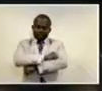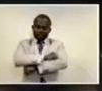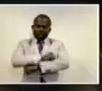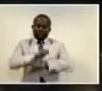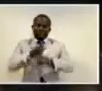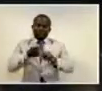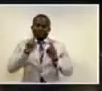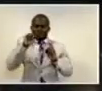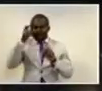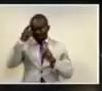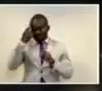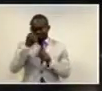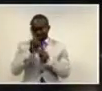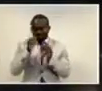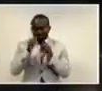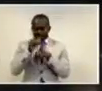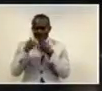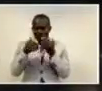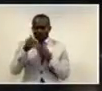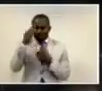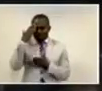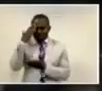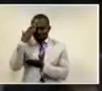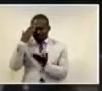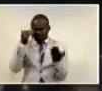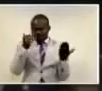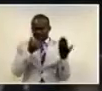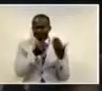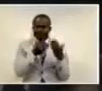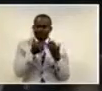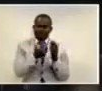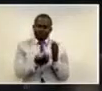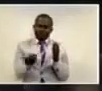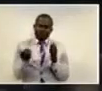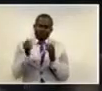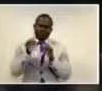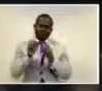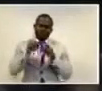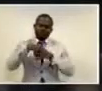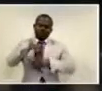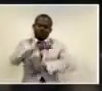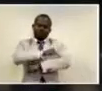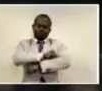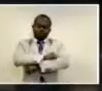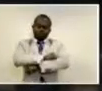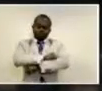kandi leta ikora ibishoboka byose kugira ngo buri mwana wese ashobore kujya mu ishuri